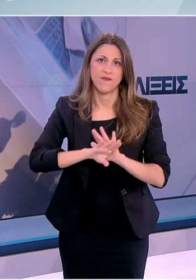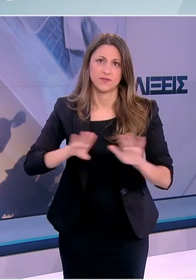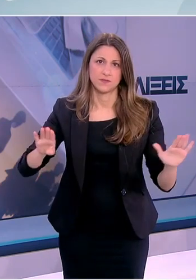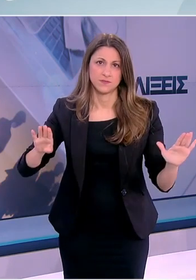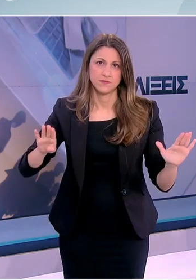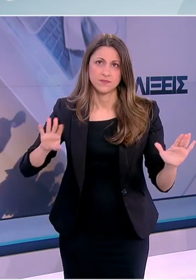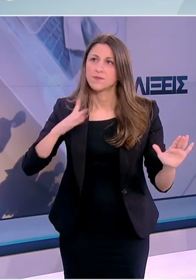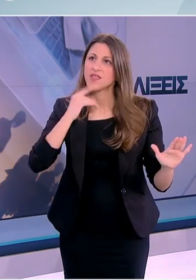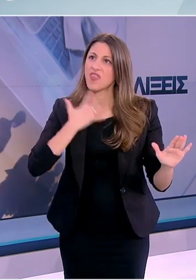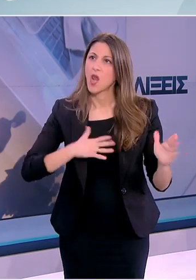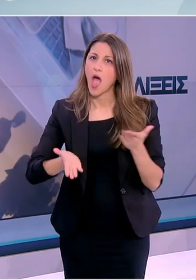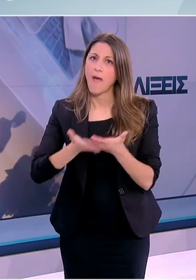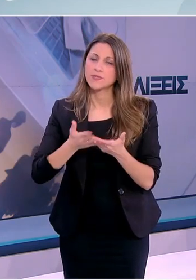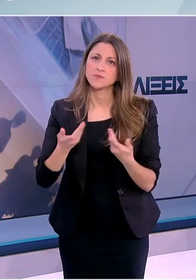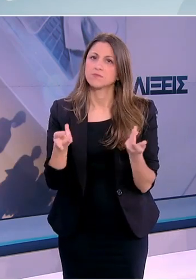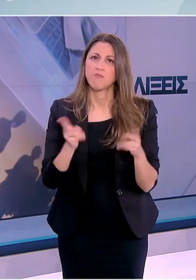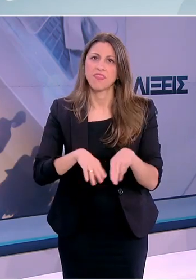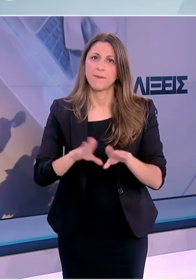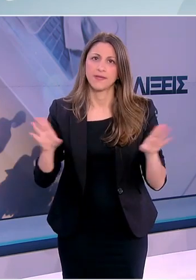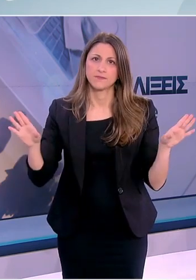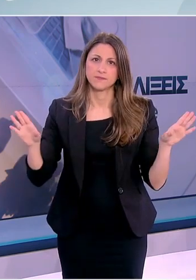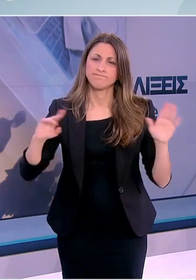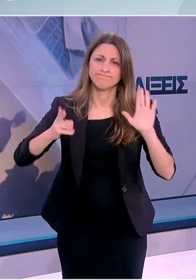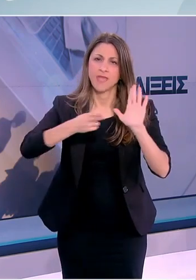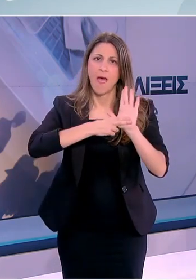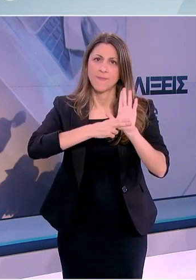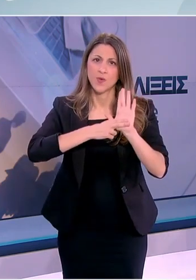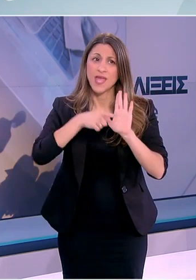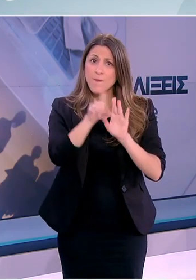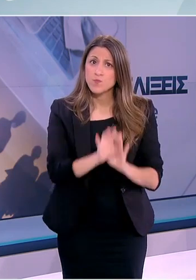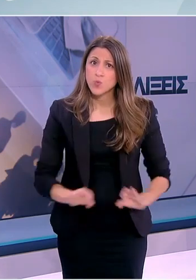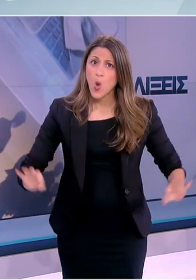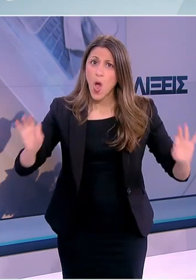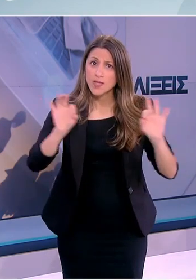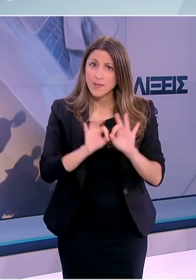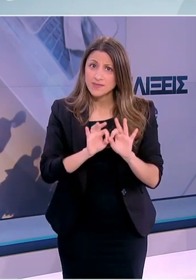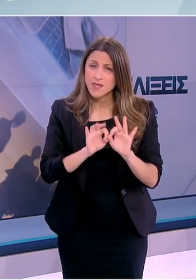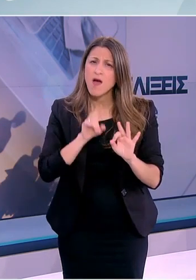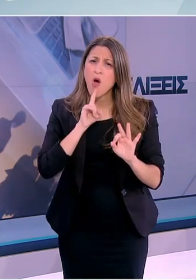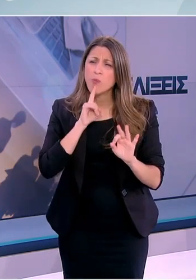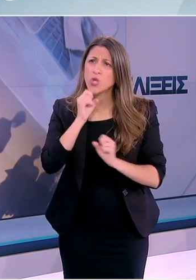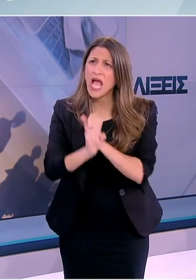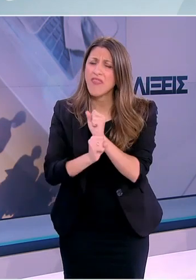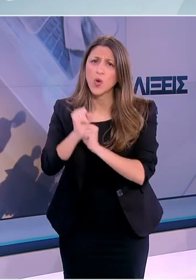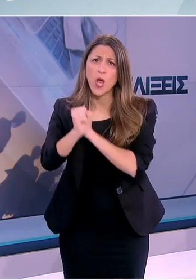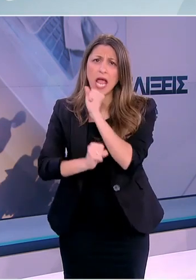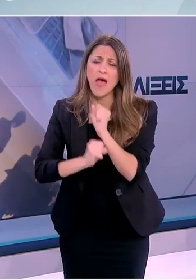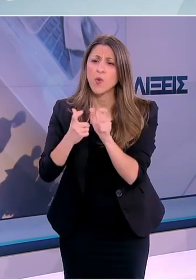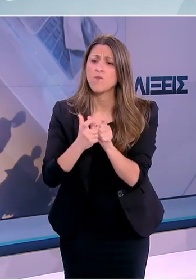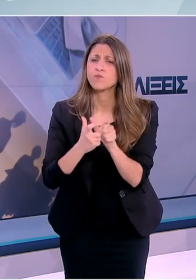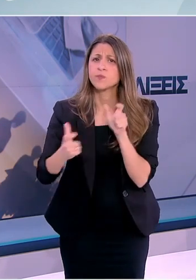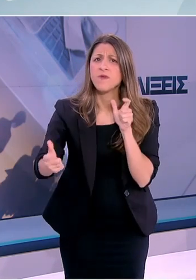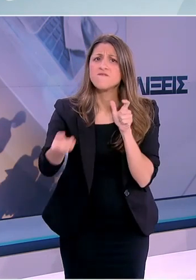λόγος μετακίνησης και δεν πρέπει να ετοιμαζόμαστε να μαζευτούμε όλοι γύρω από το τραπέζι με τους φίλους μας όπως κάνουμε κάθε